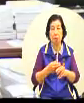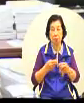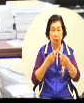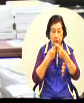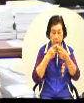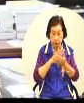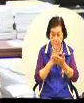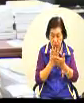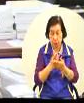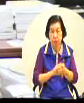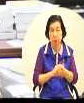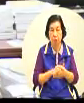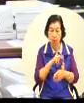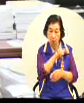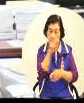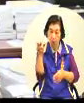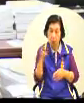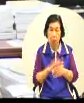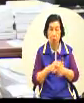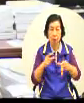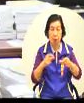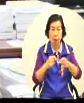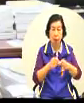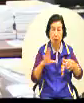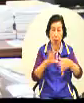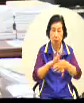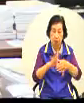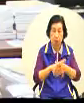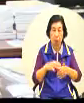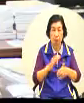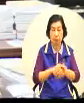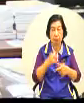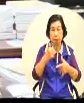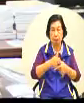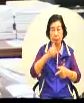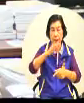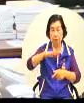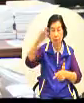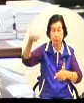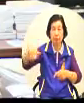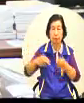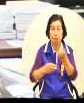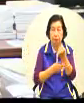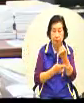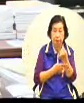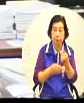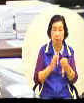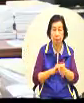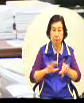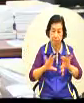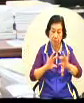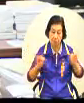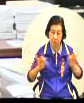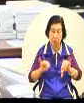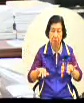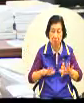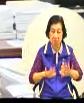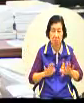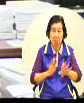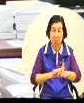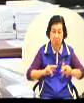难道你没有看过公文？我们建山里的许多的土地面积都已经划为六龟区，